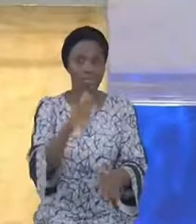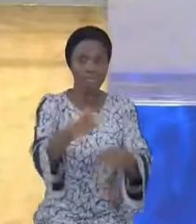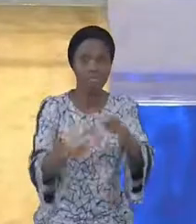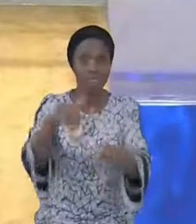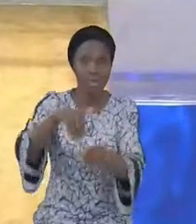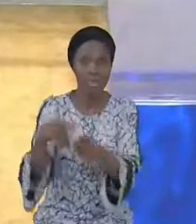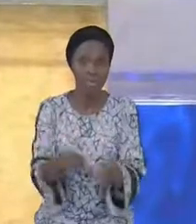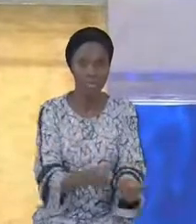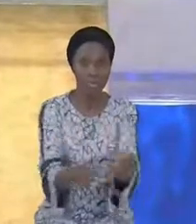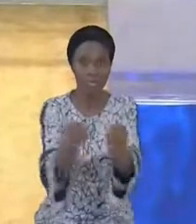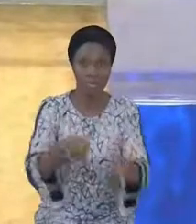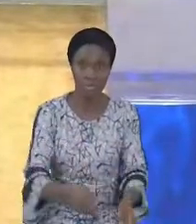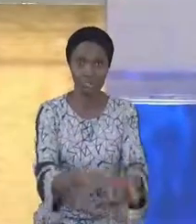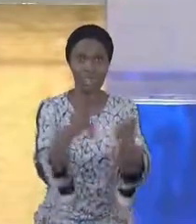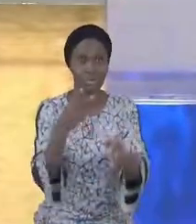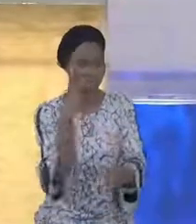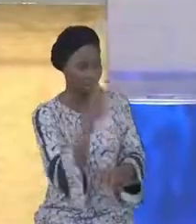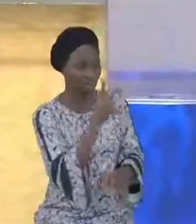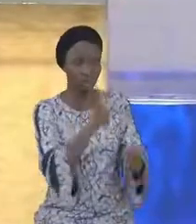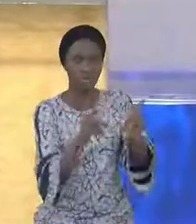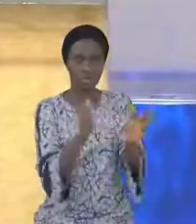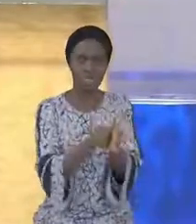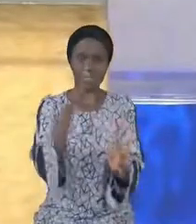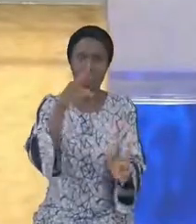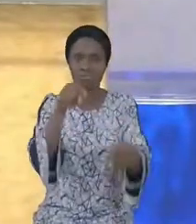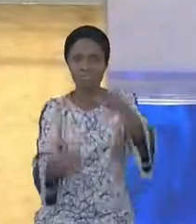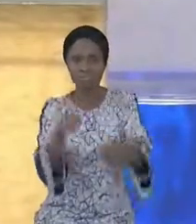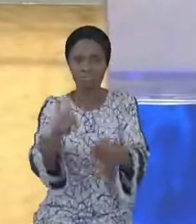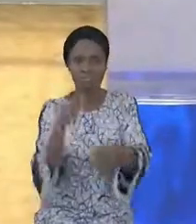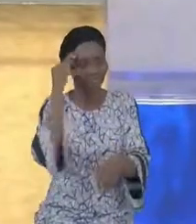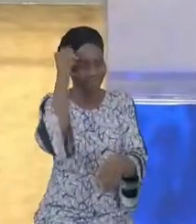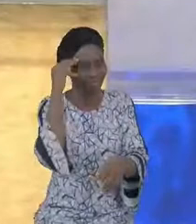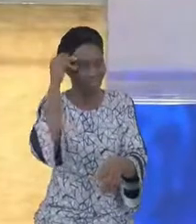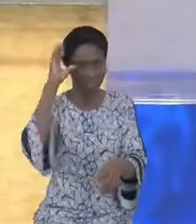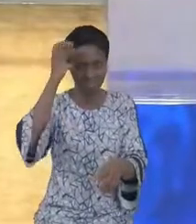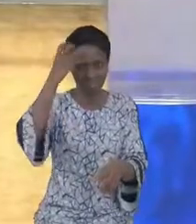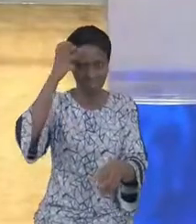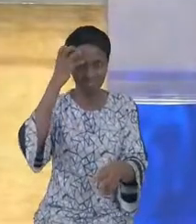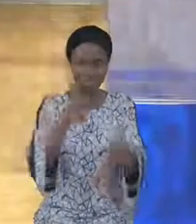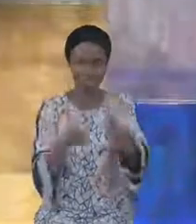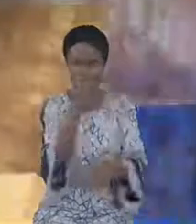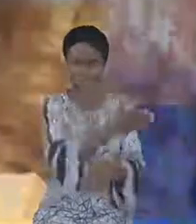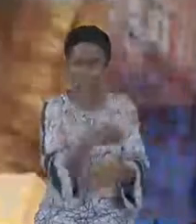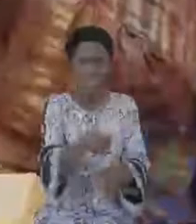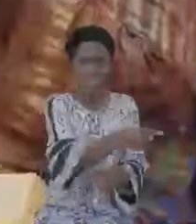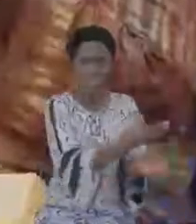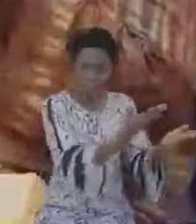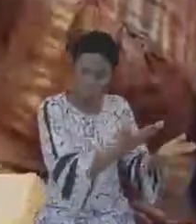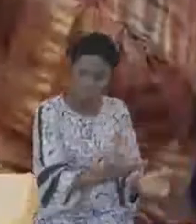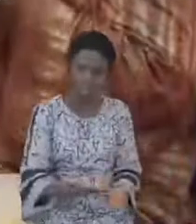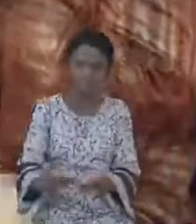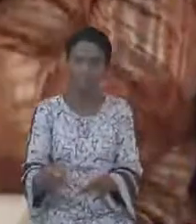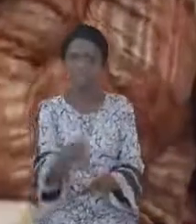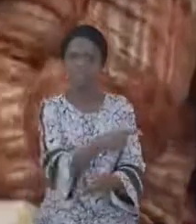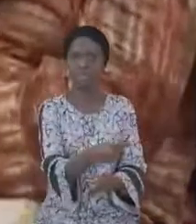paralytiques, les paralysés, les boiteux, les démoniaques, les forcenés, les fous, toute catégorie